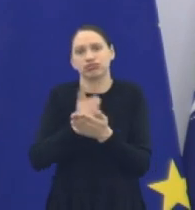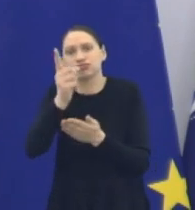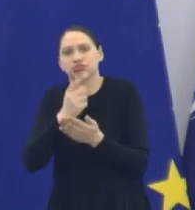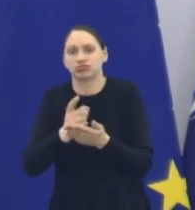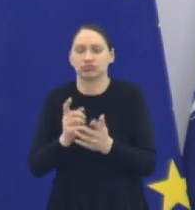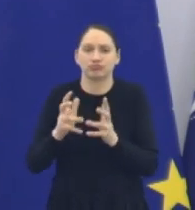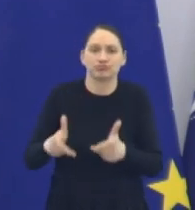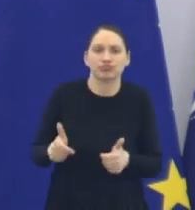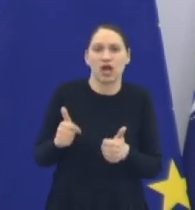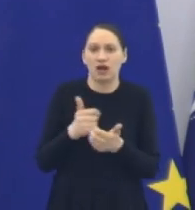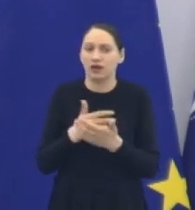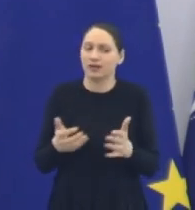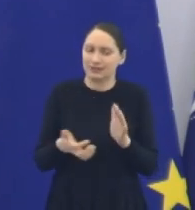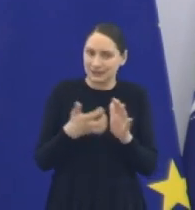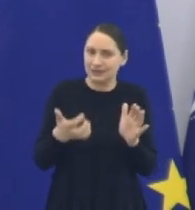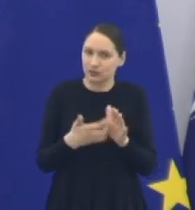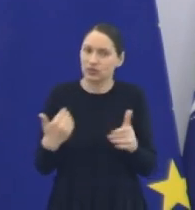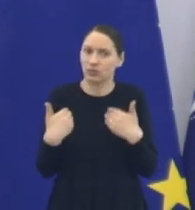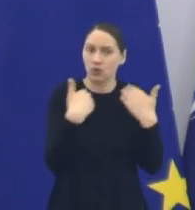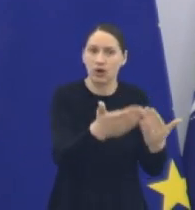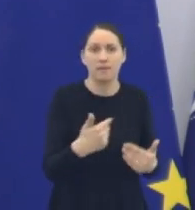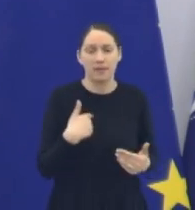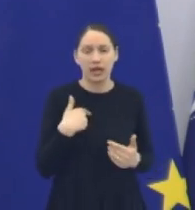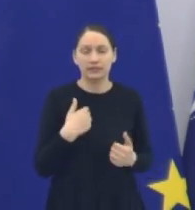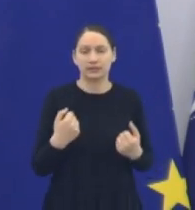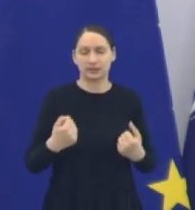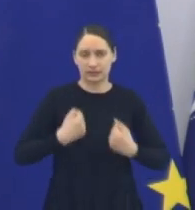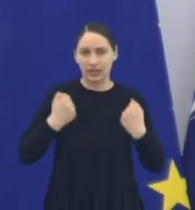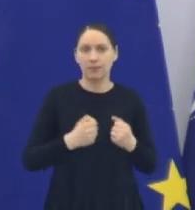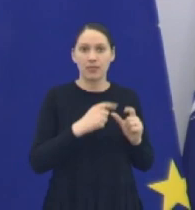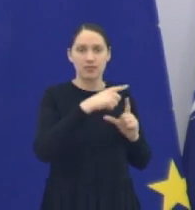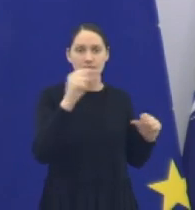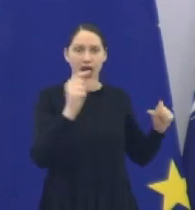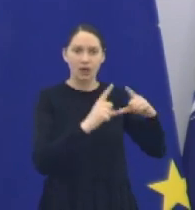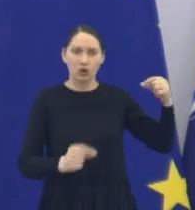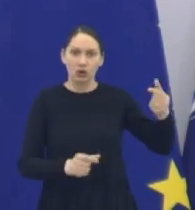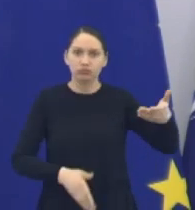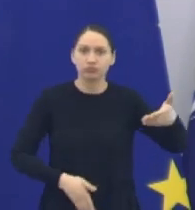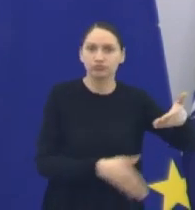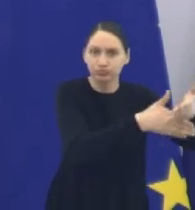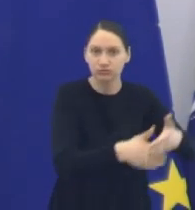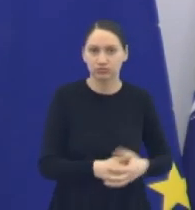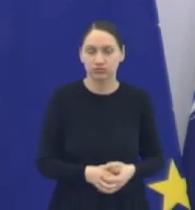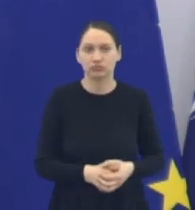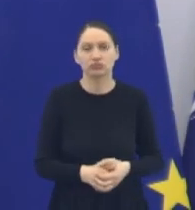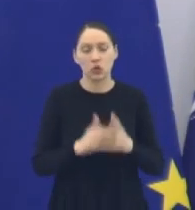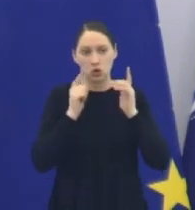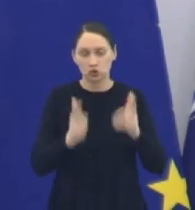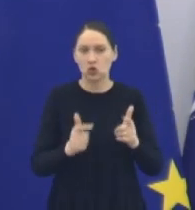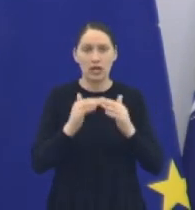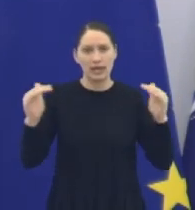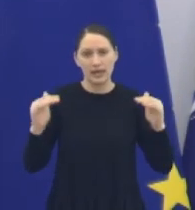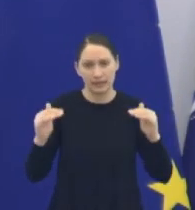tikrai darysime viską, kad tiek NATO pirmiausiai įsitrauktų labai aktyviai, nes visi šitie dalykai turi būti koordinuojami NATO